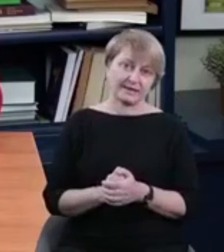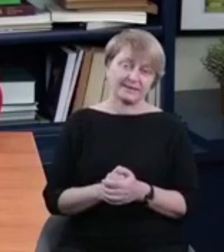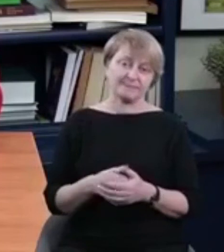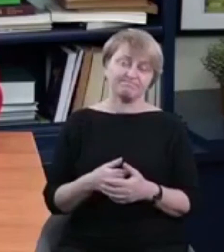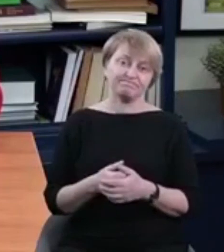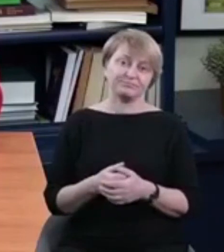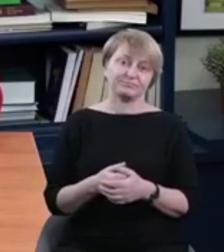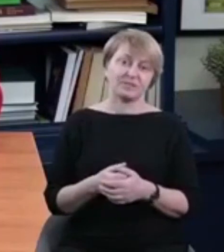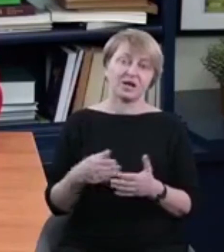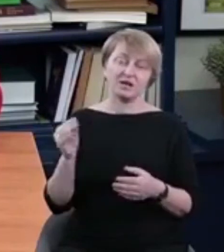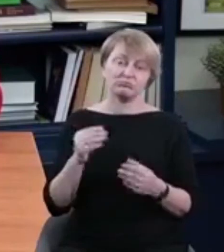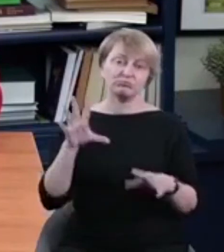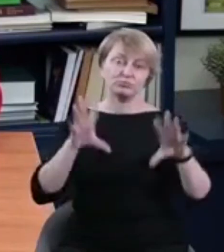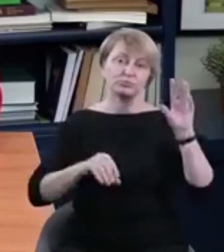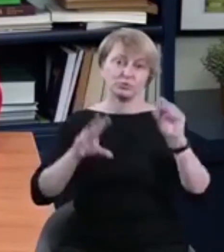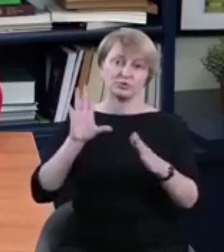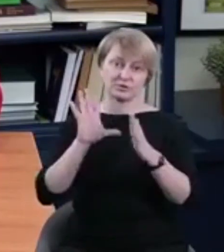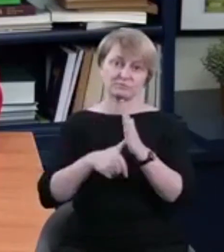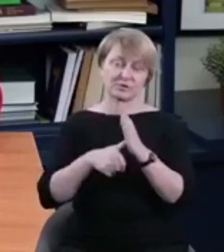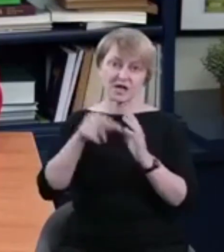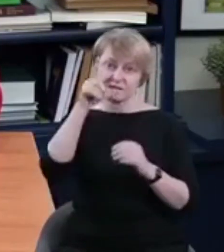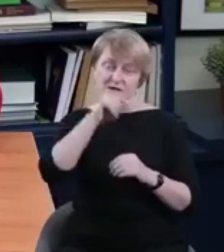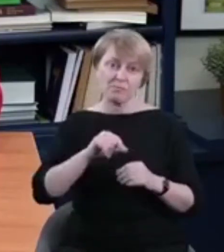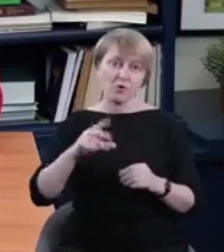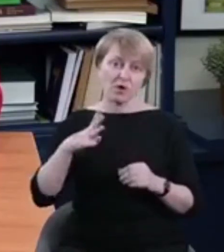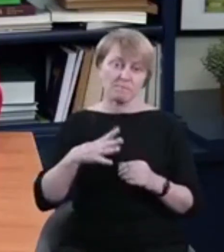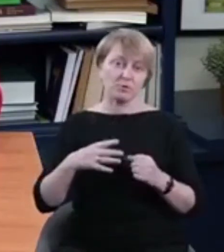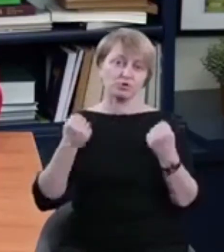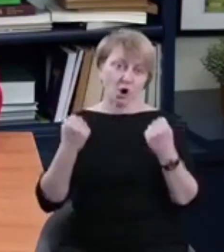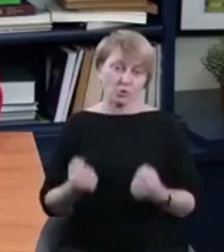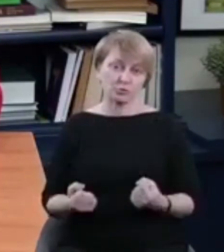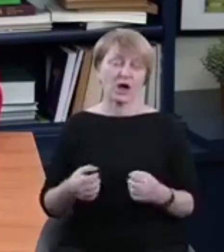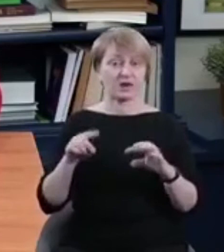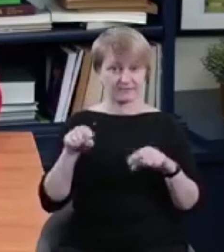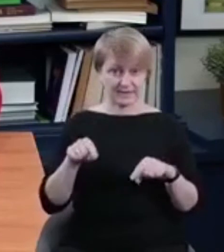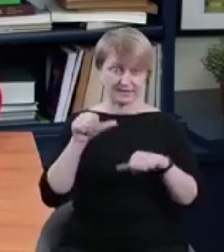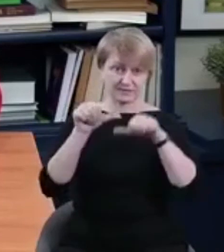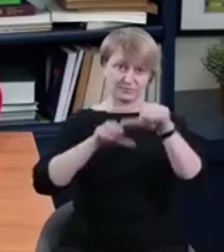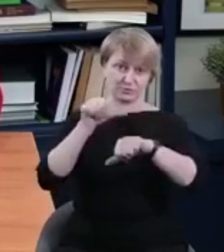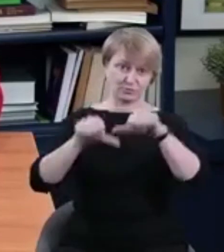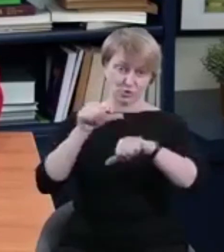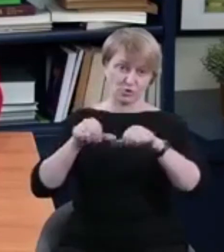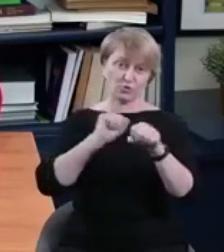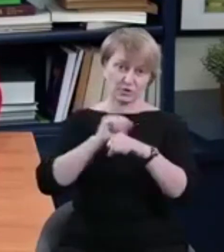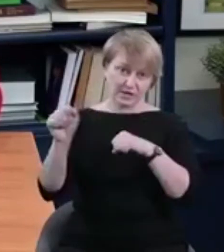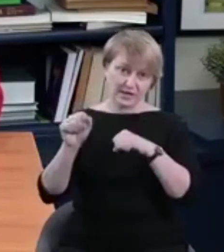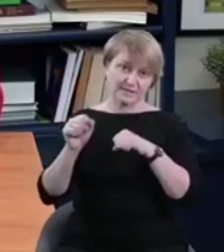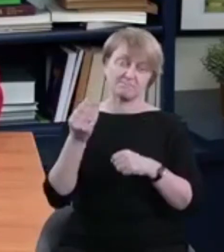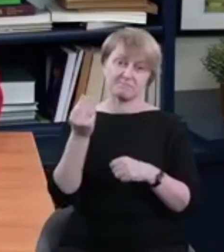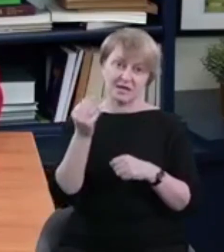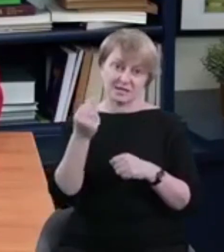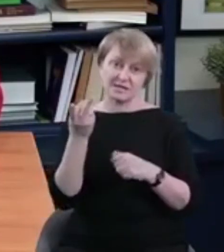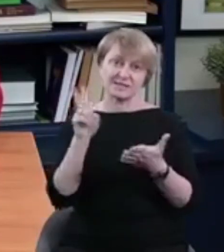bardziej zwiększyć deficytu budżetowego miasta więc w tym roku już te place zabaw będą realizowane pieniędzy mamy dwa razy tyle co